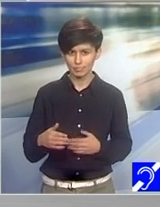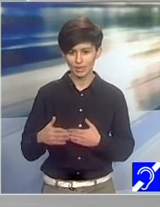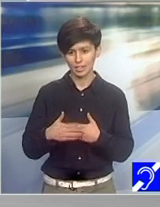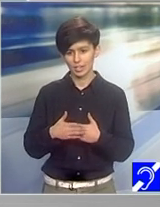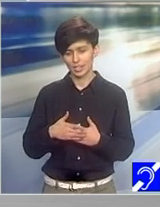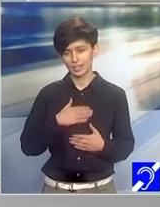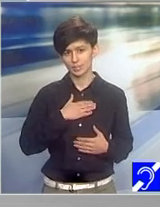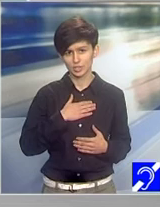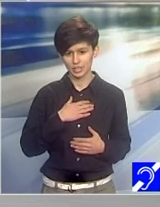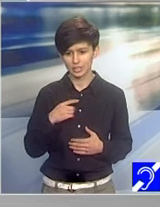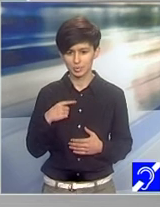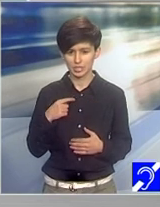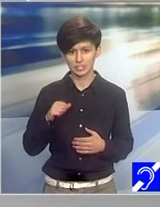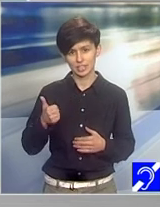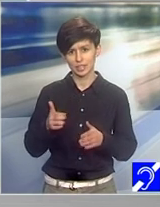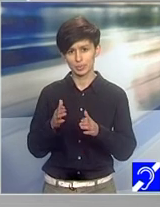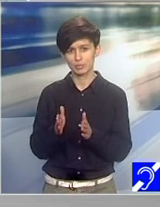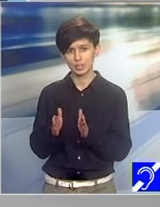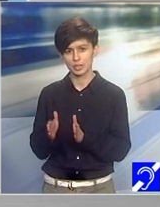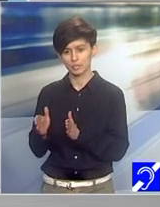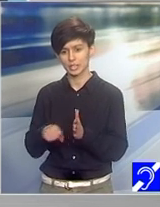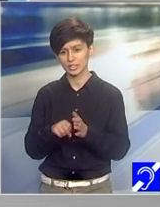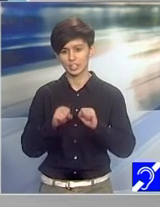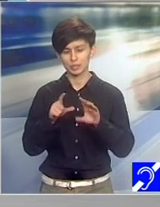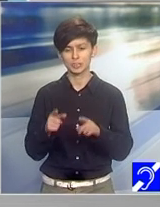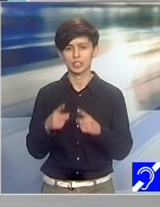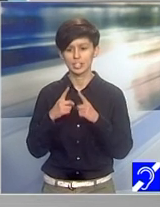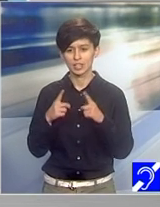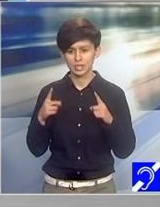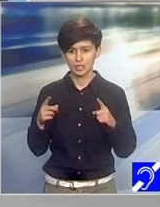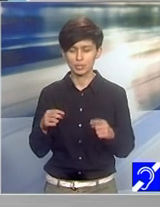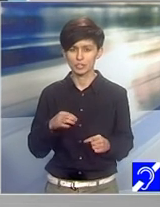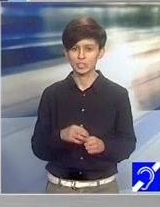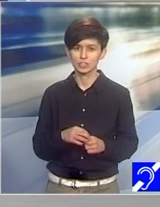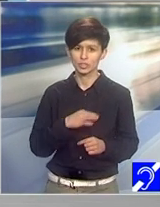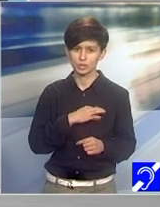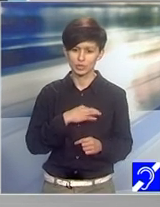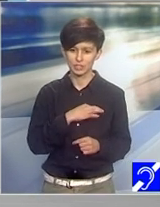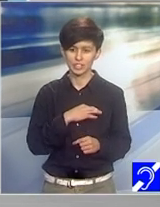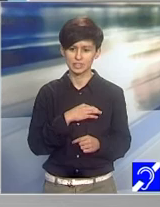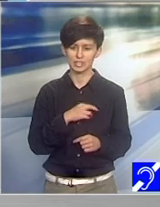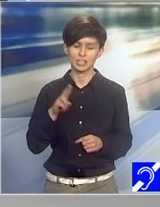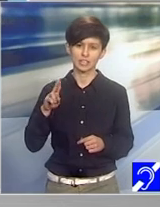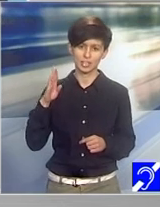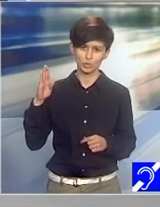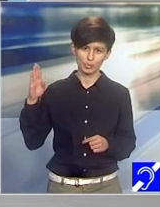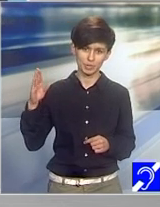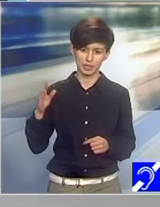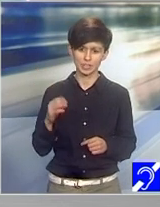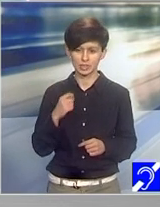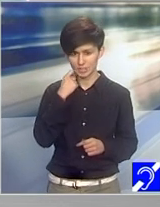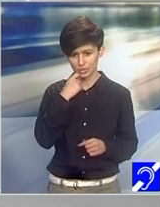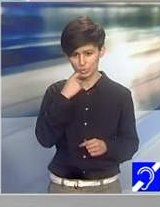parte a emisiunii, domnul profesor universitar doctor Ioan Bolovan, prorectorul a Universității Babeș-Bolyai